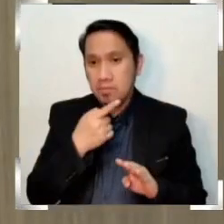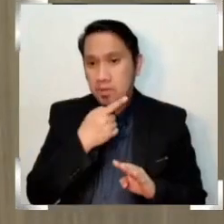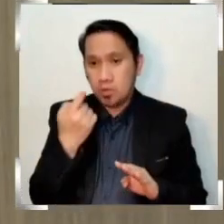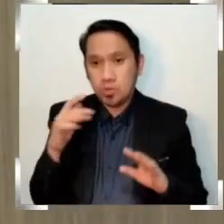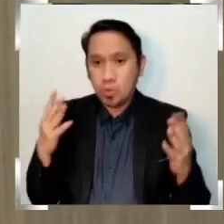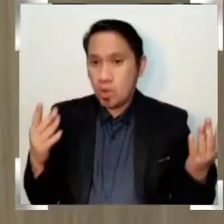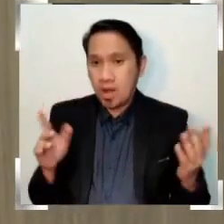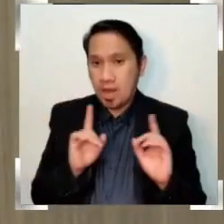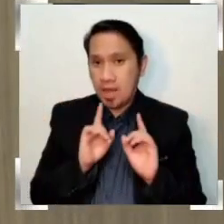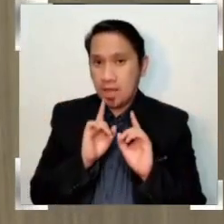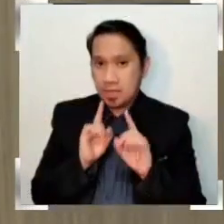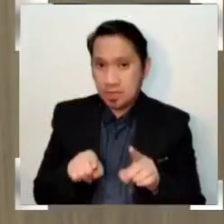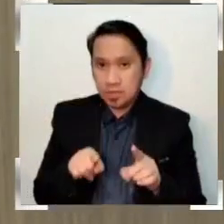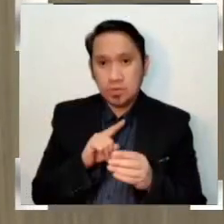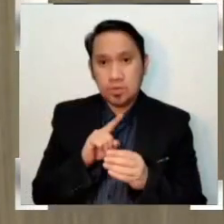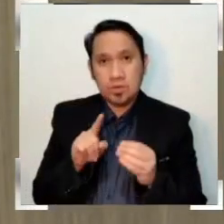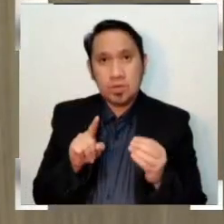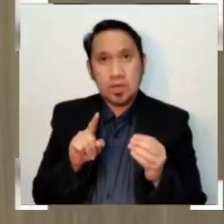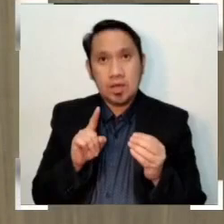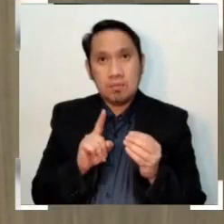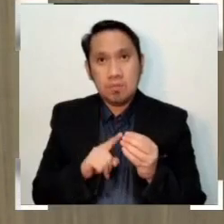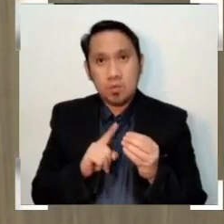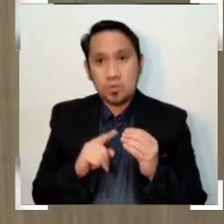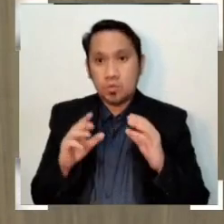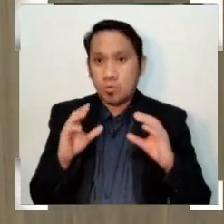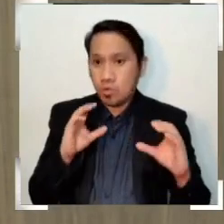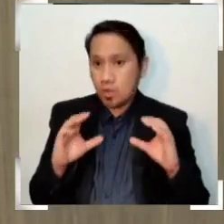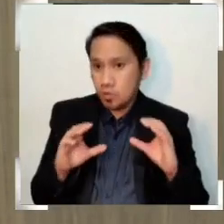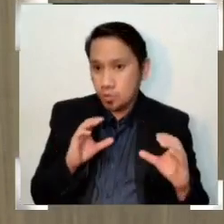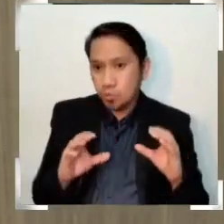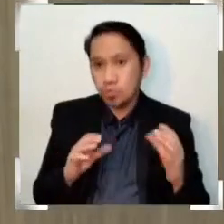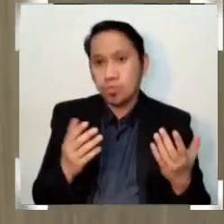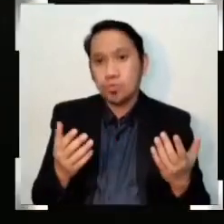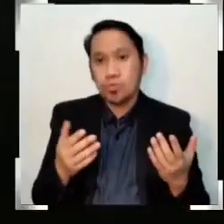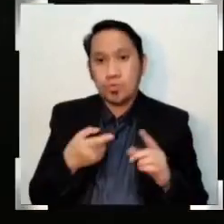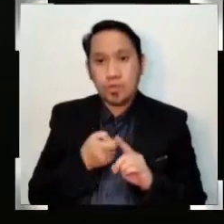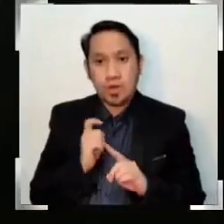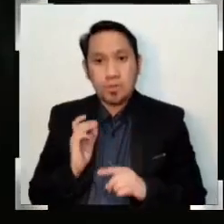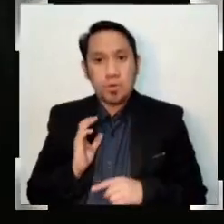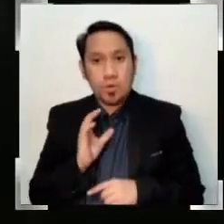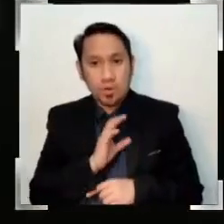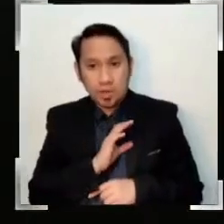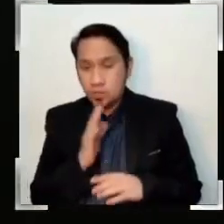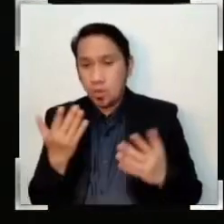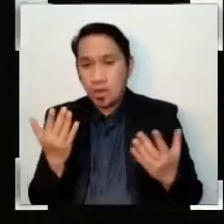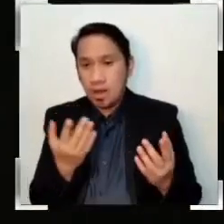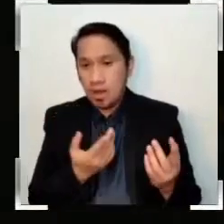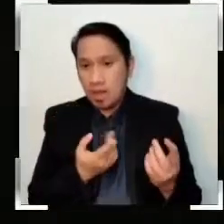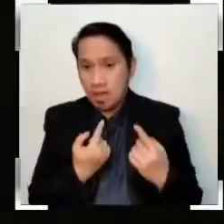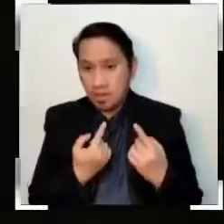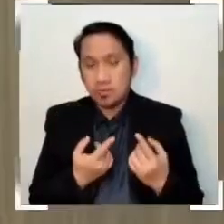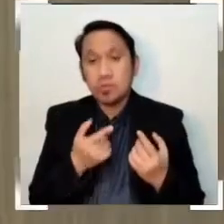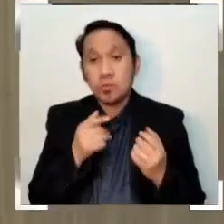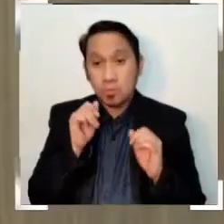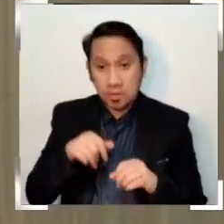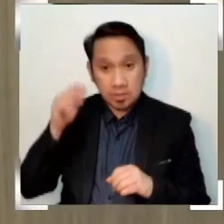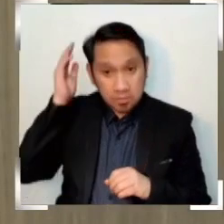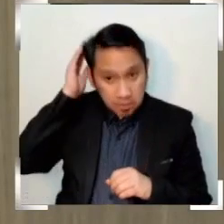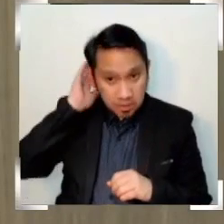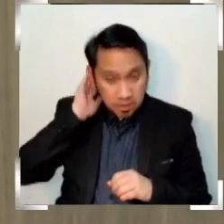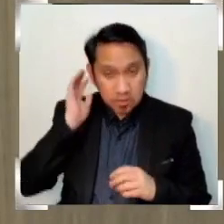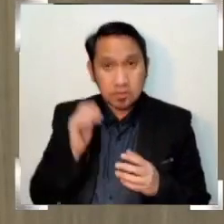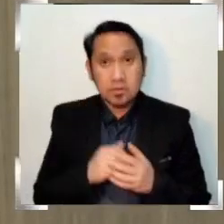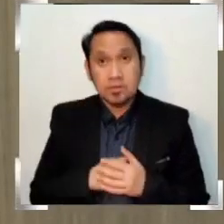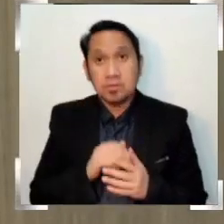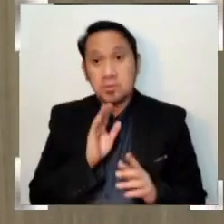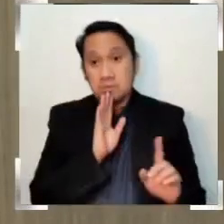mga communications na ng House of Representatives. Pwede raw umapila si Teves. Privilege siya